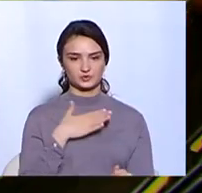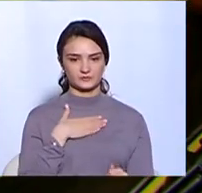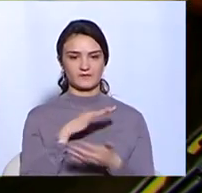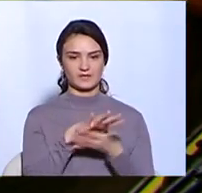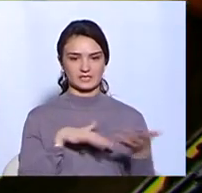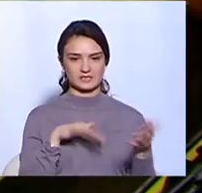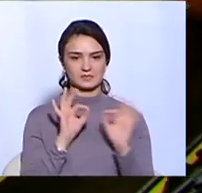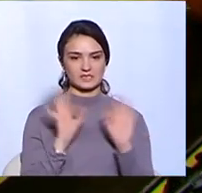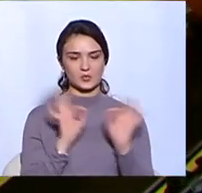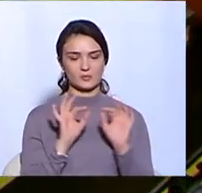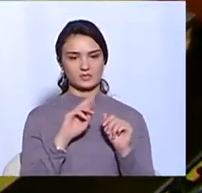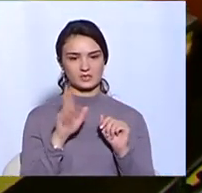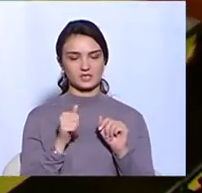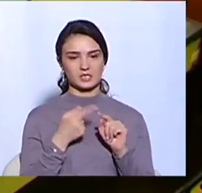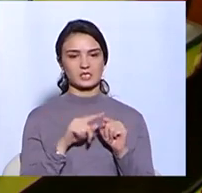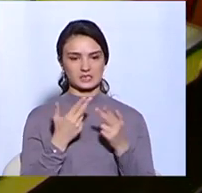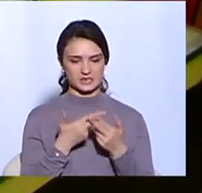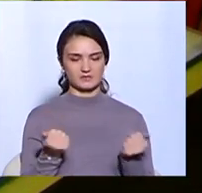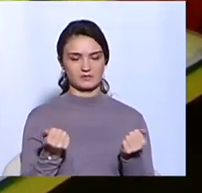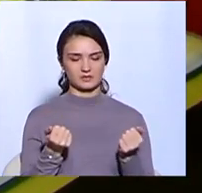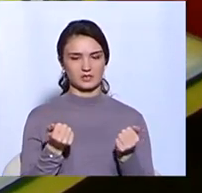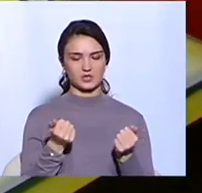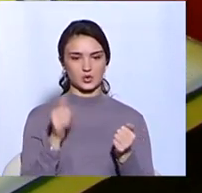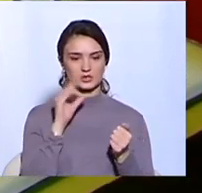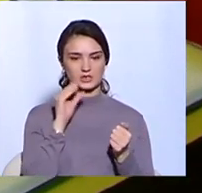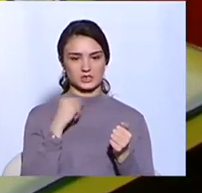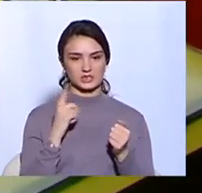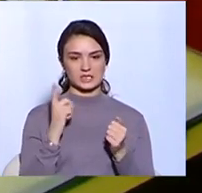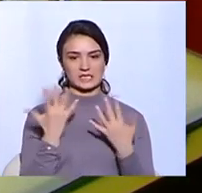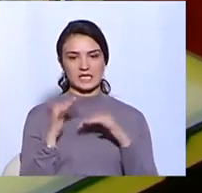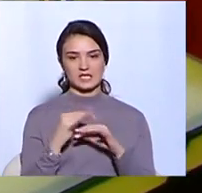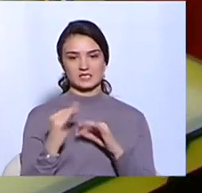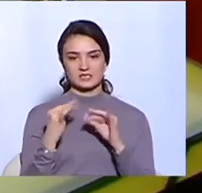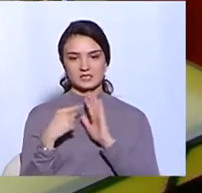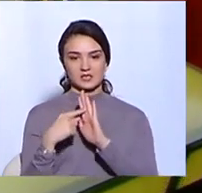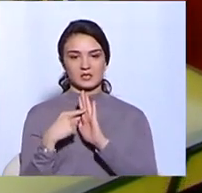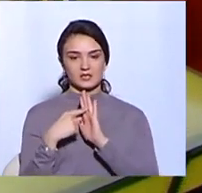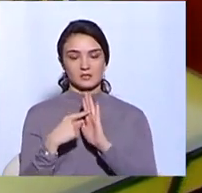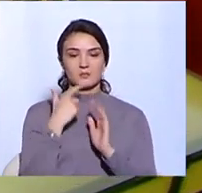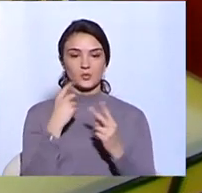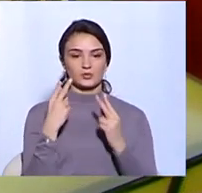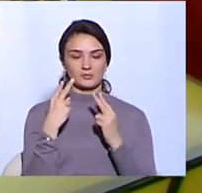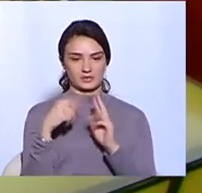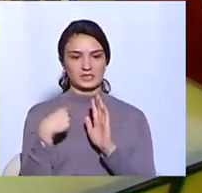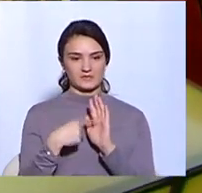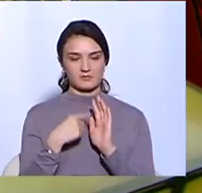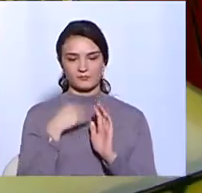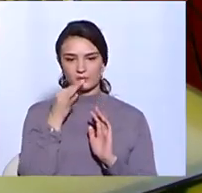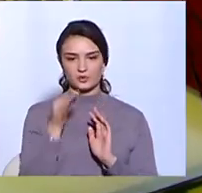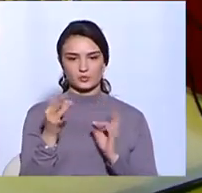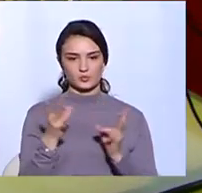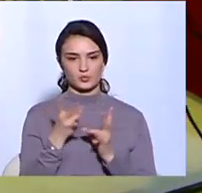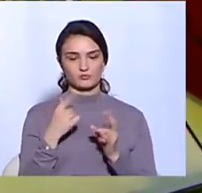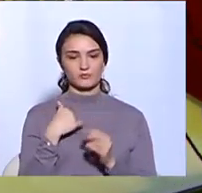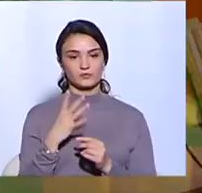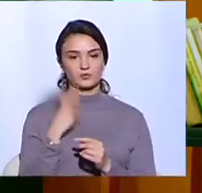ჩვენ ვაგრძელებთ საუბარს და რასაკვირველია, როდესაც ინტერაქციის ზონაში ვართ, ყოველთვის პასუხობთ მაყურებელთა კითხვებს. შესაბამისად